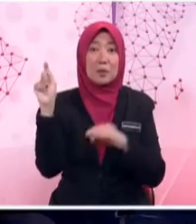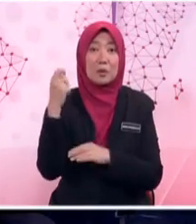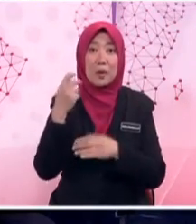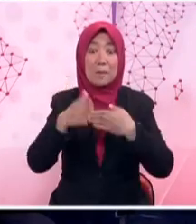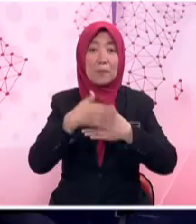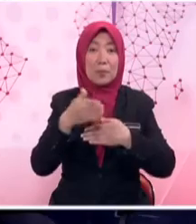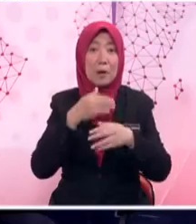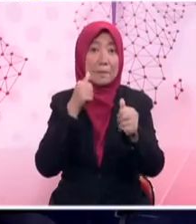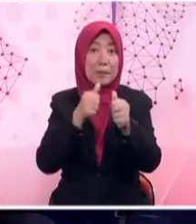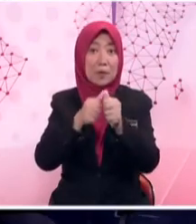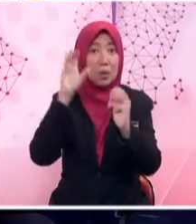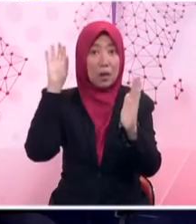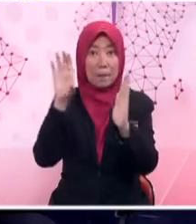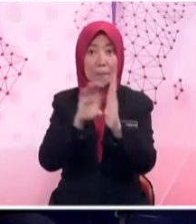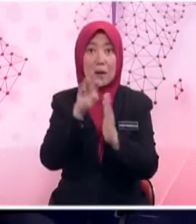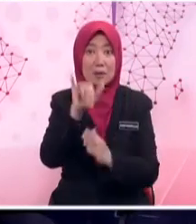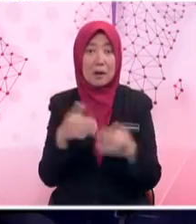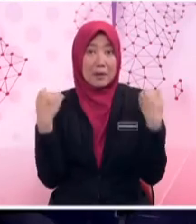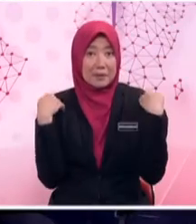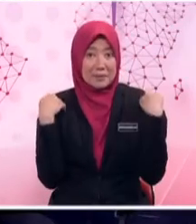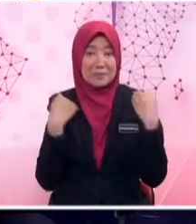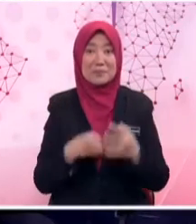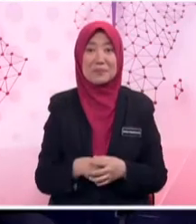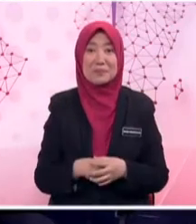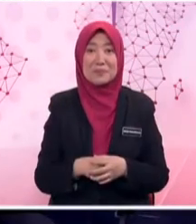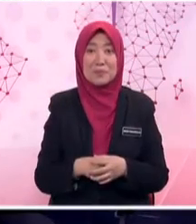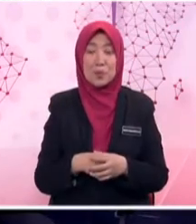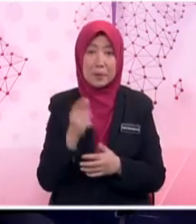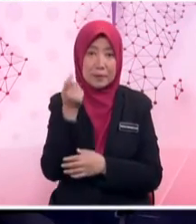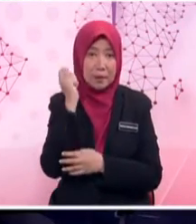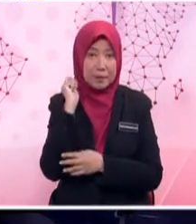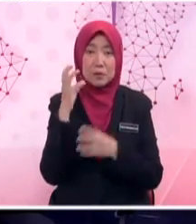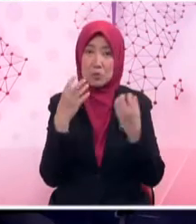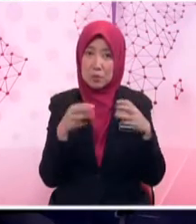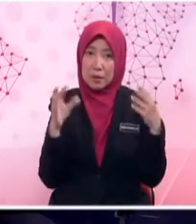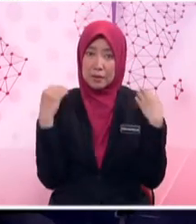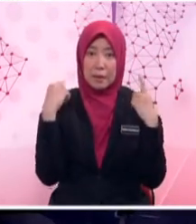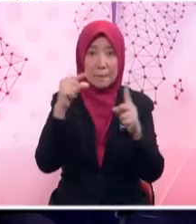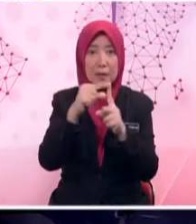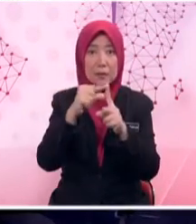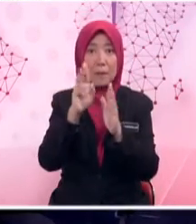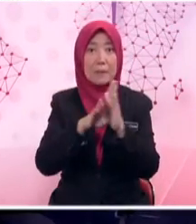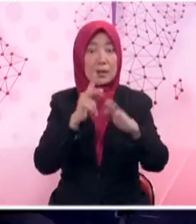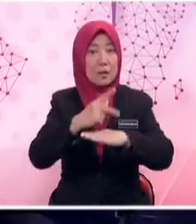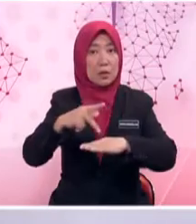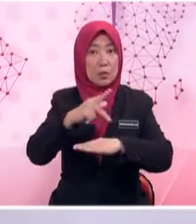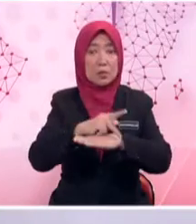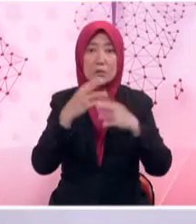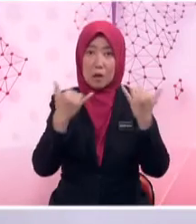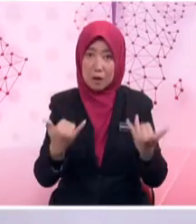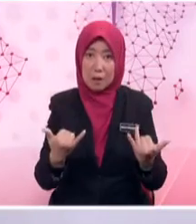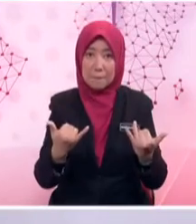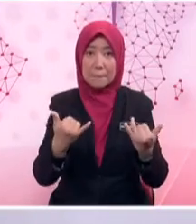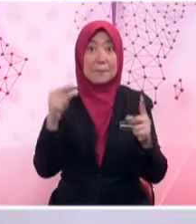gambar yang ada. Boleh. Memandangkan cikgu dah pilih perkataan berkebun, ada bersenam dan juga